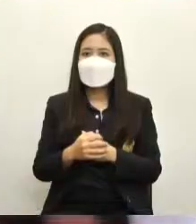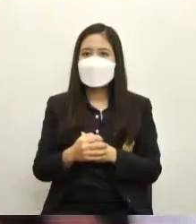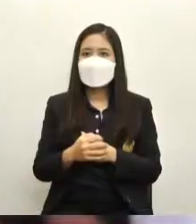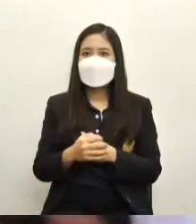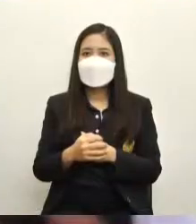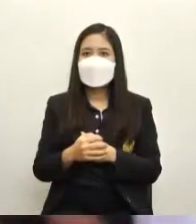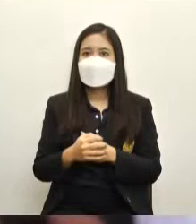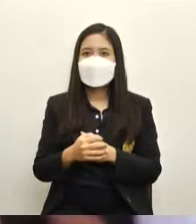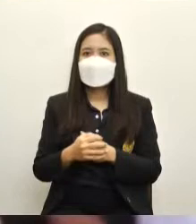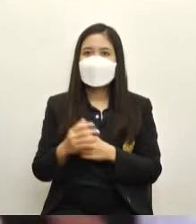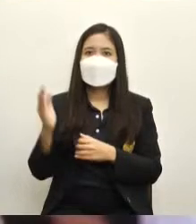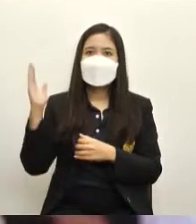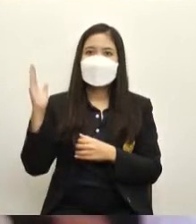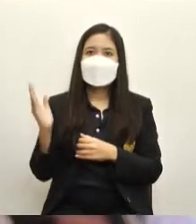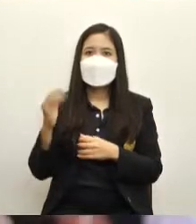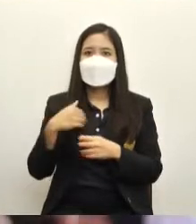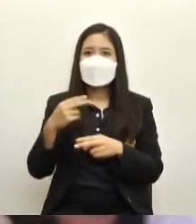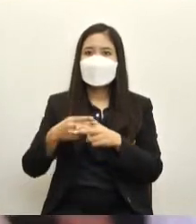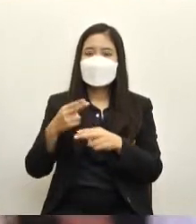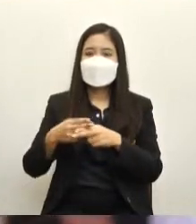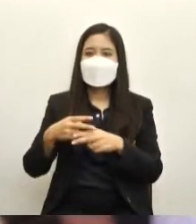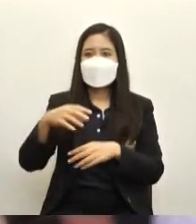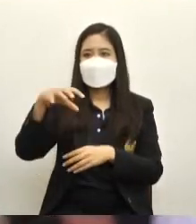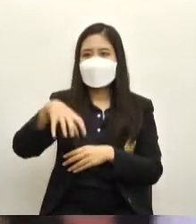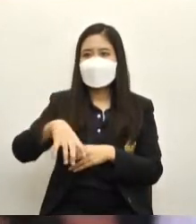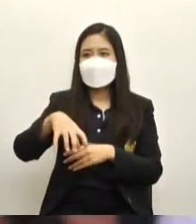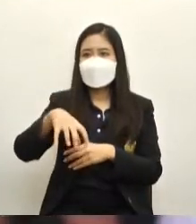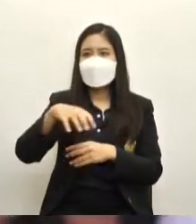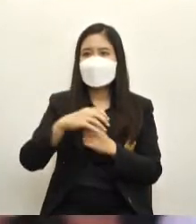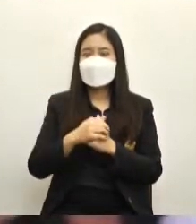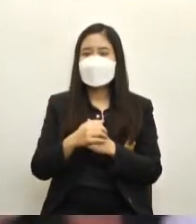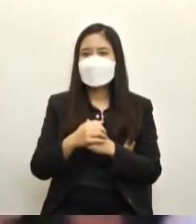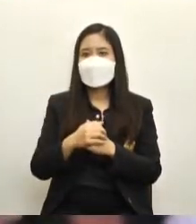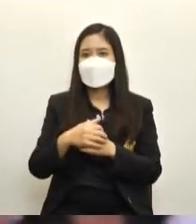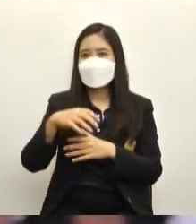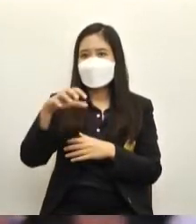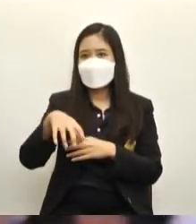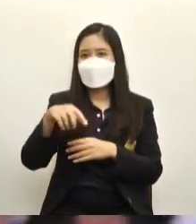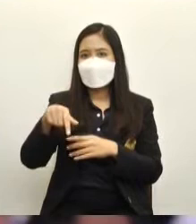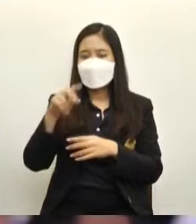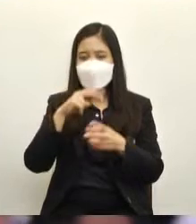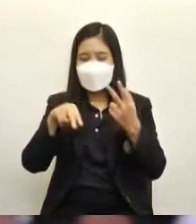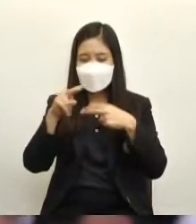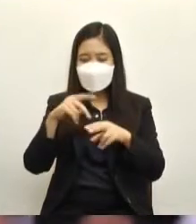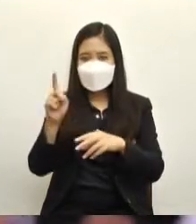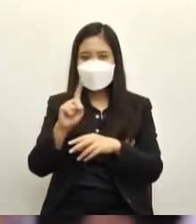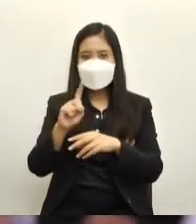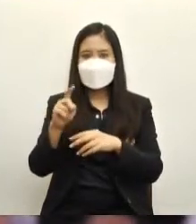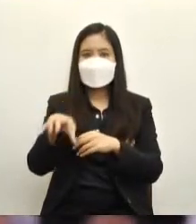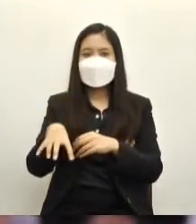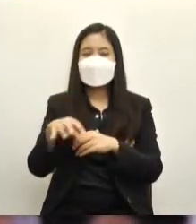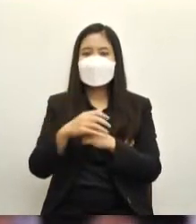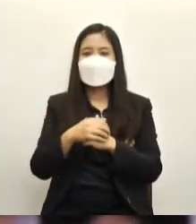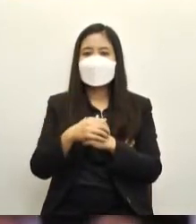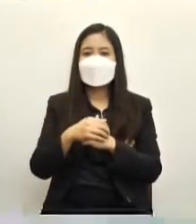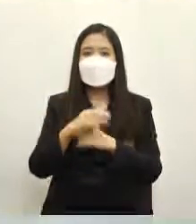สวัสดีครับกระผมจ่าสิบเอกธเนศพลวิทย์อินทแสนที่ท่านเห็นอยู่นี้นะครับจะเป็นในส่วนของสถานีหัก